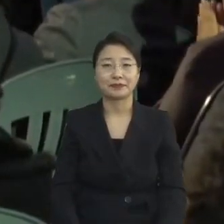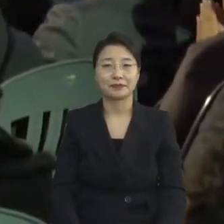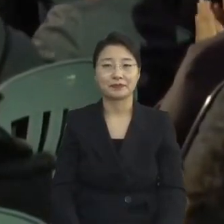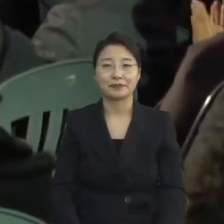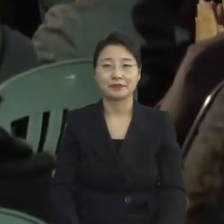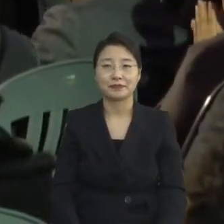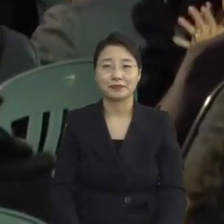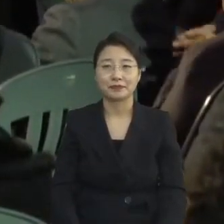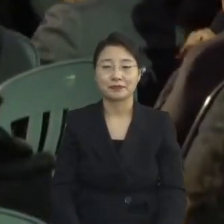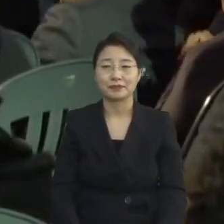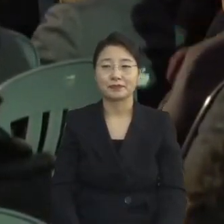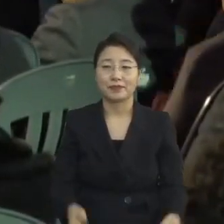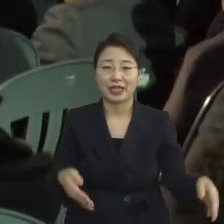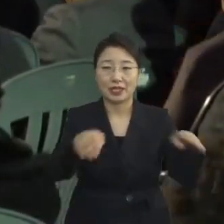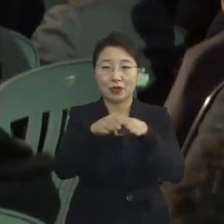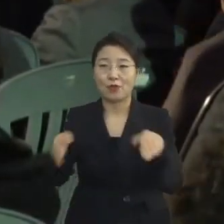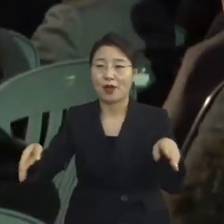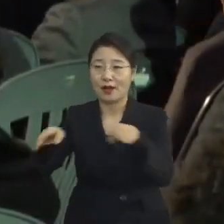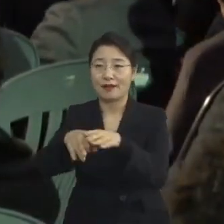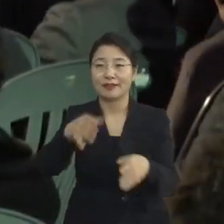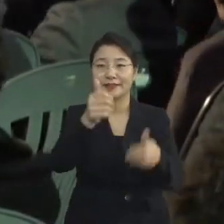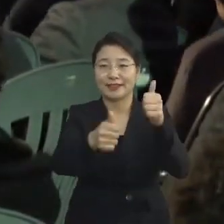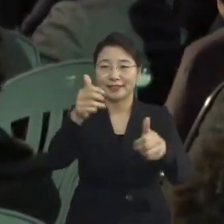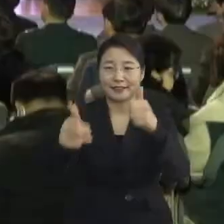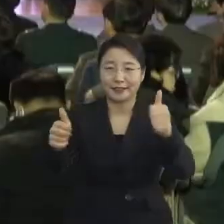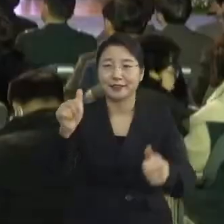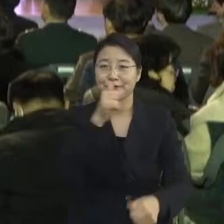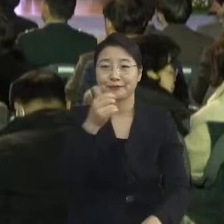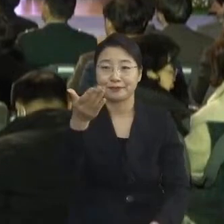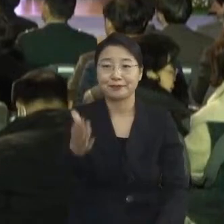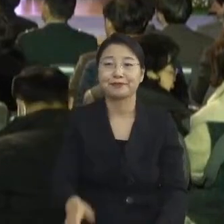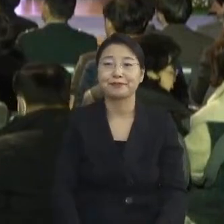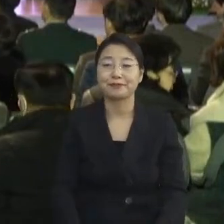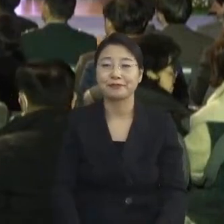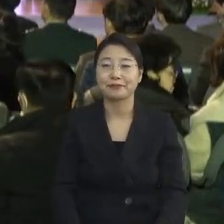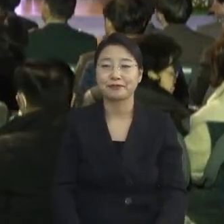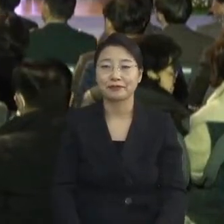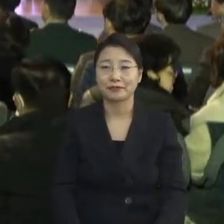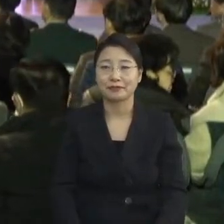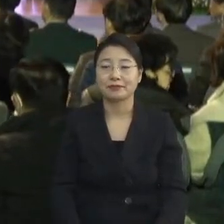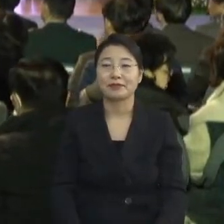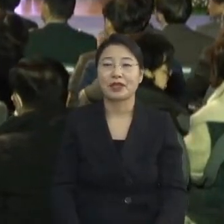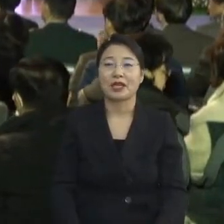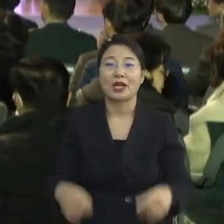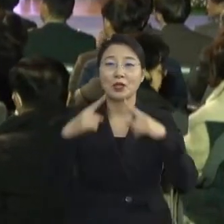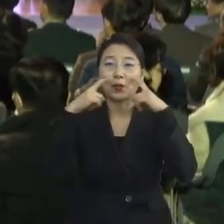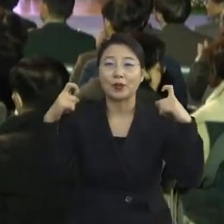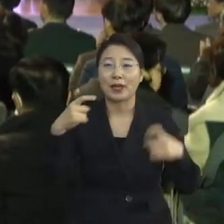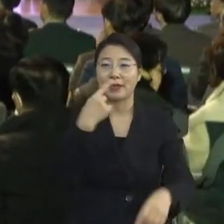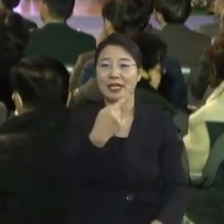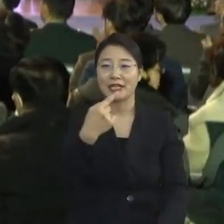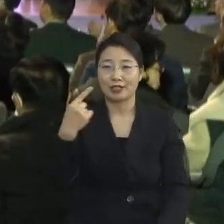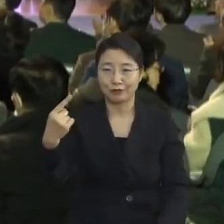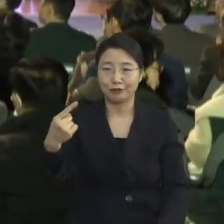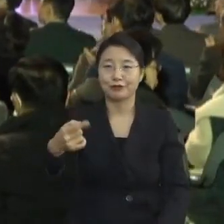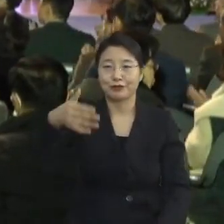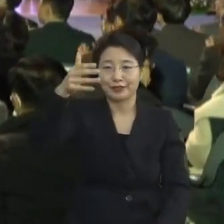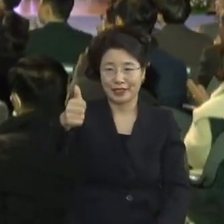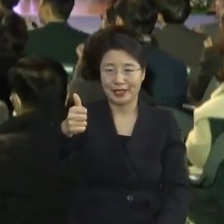다음은 유관기관장님들을 소개해드리겠습니다. 동대문소방서 강동만 서장님 참석하셨습니다.